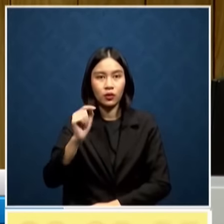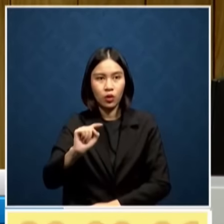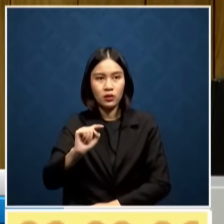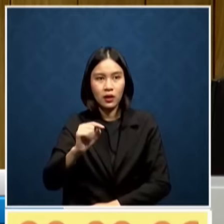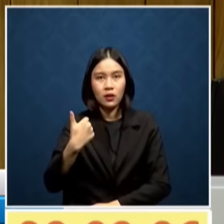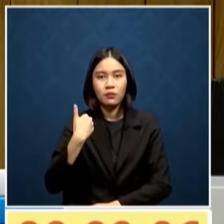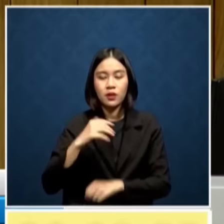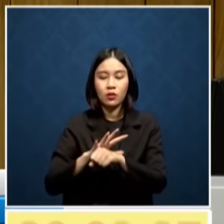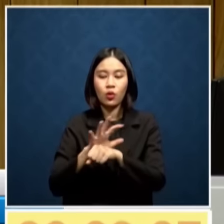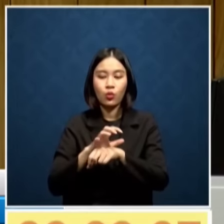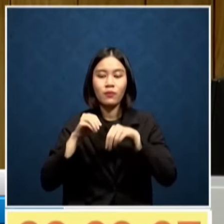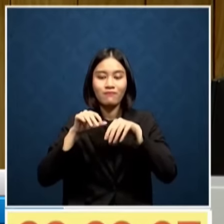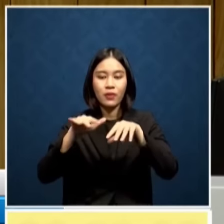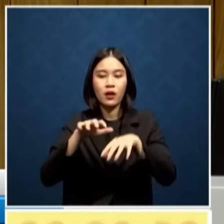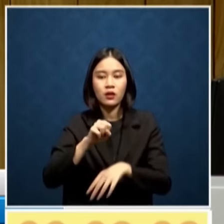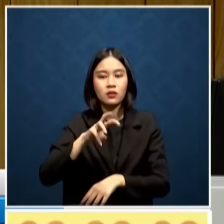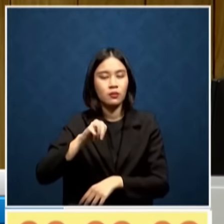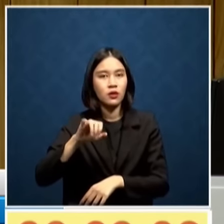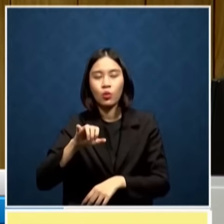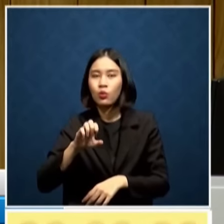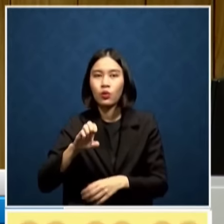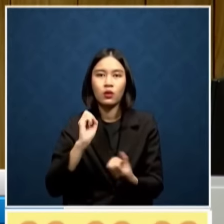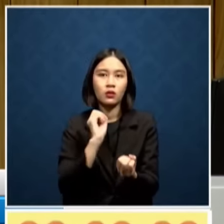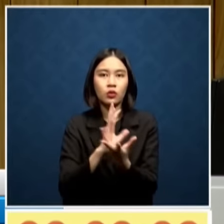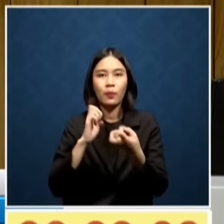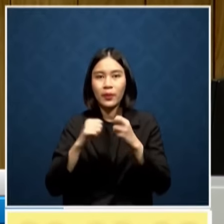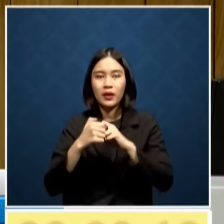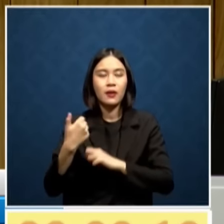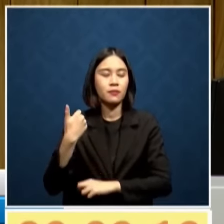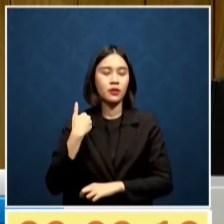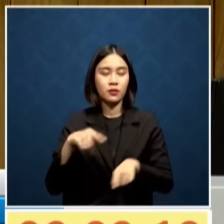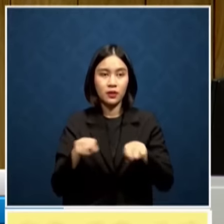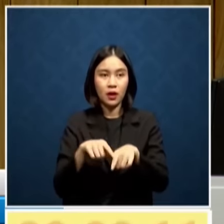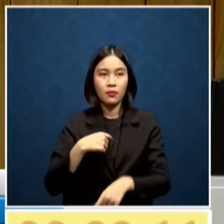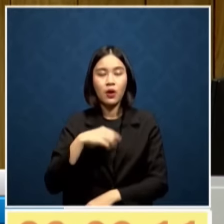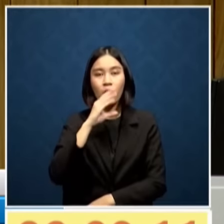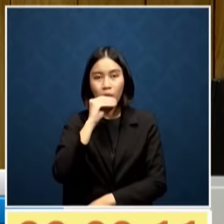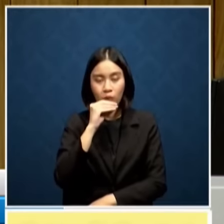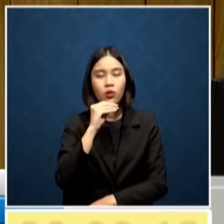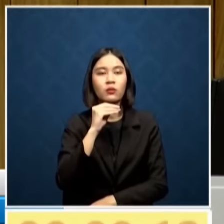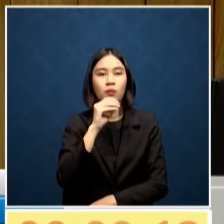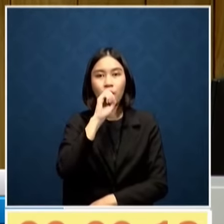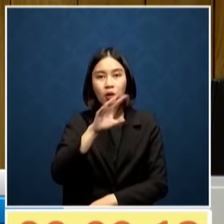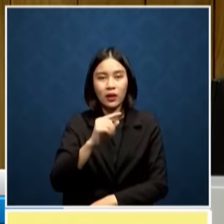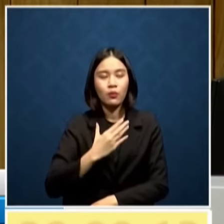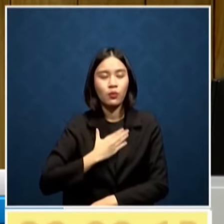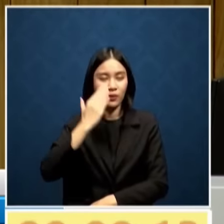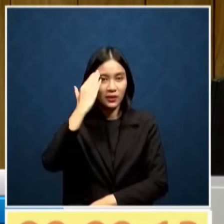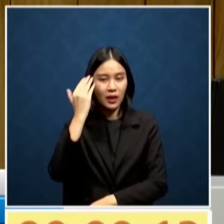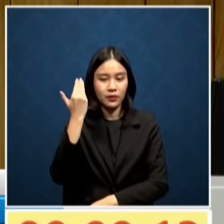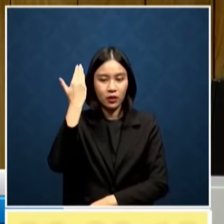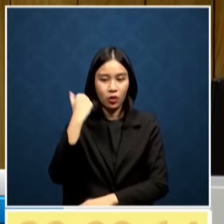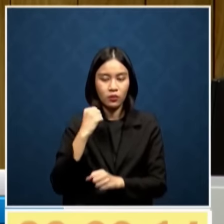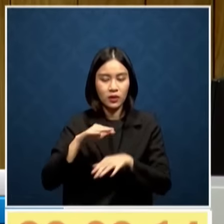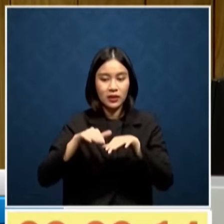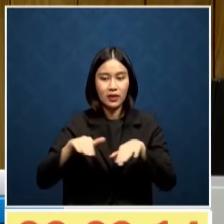ตอนมีโควิดเนี่ย SME ก็แย่กันหมดนะครับอันนี้เขาต้องขอเรียนตรงๆว่าผมทราบดีฮะผมตอนผมทำเมื่อเ